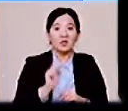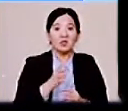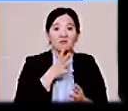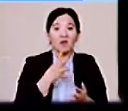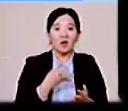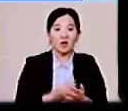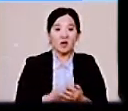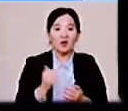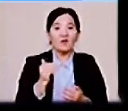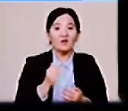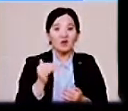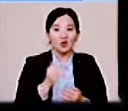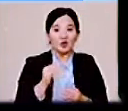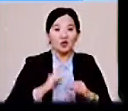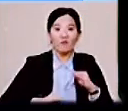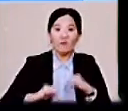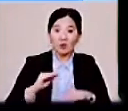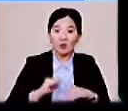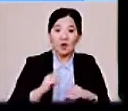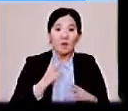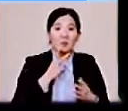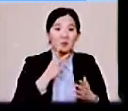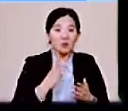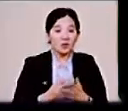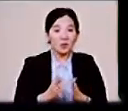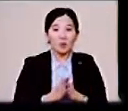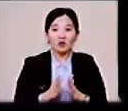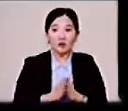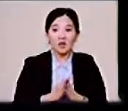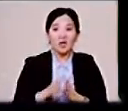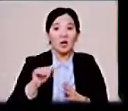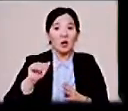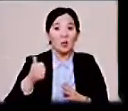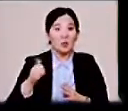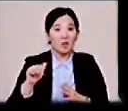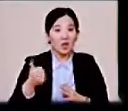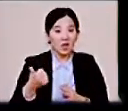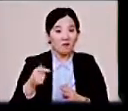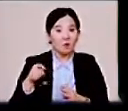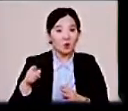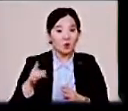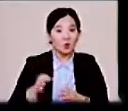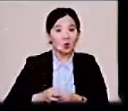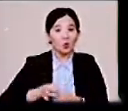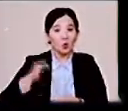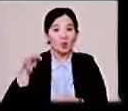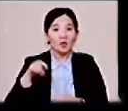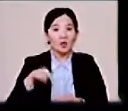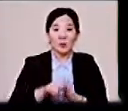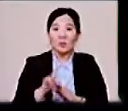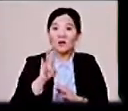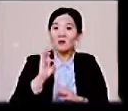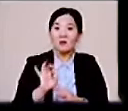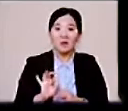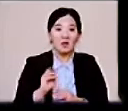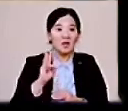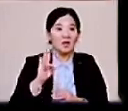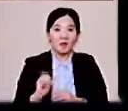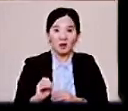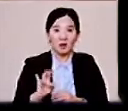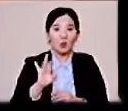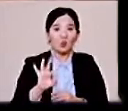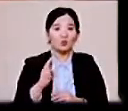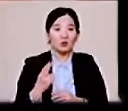своих физических свойствах. Посмотрите, пожалуйста, в первом сосуде у меня находится неконцентрированный, то